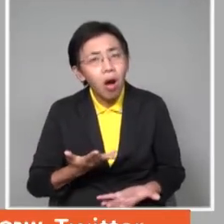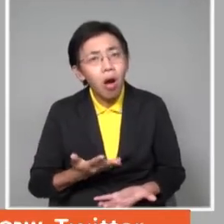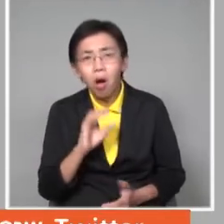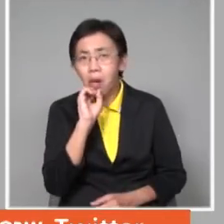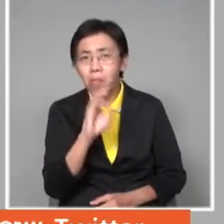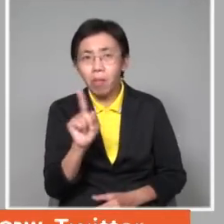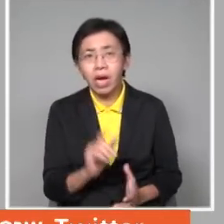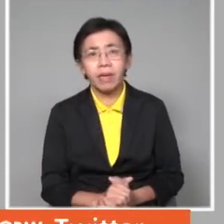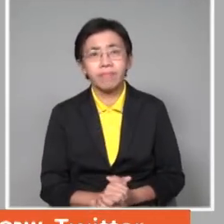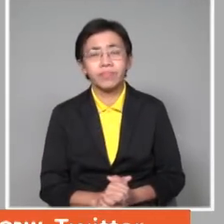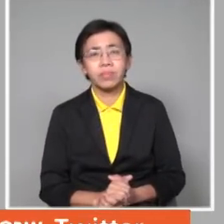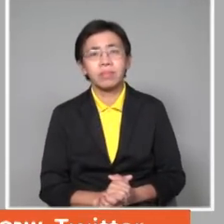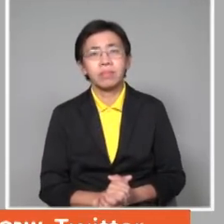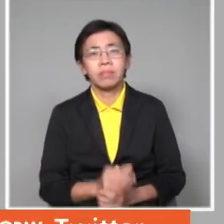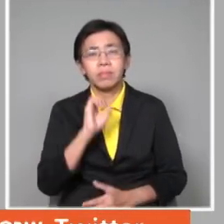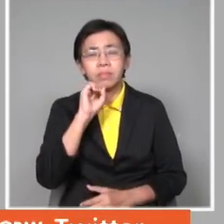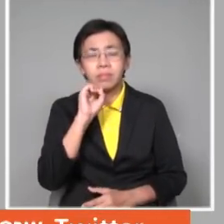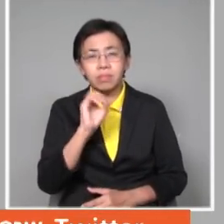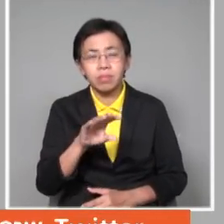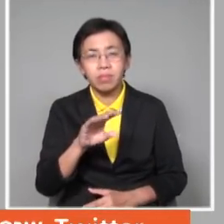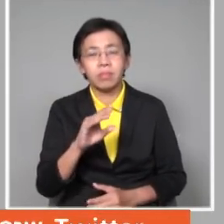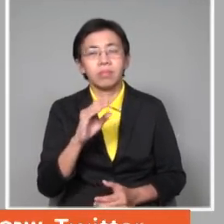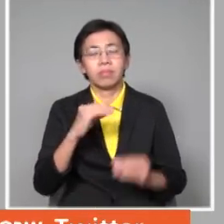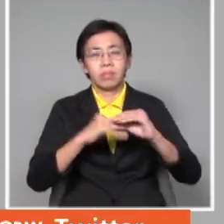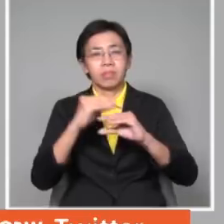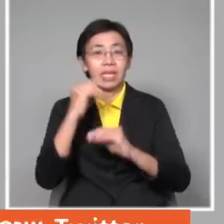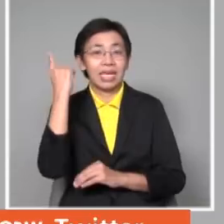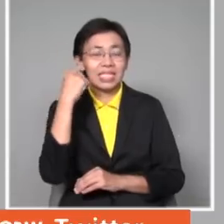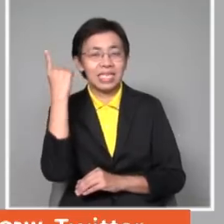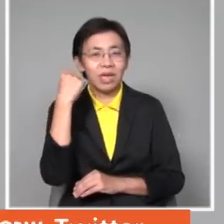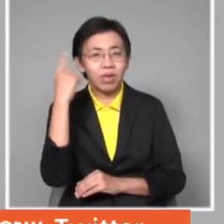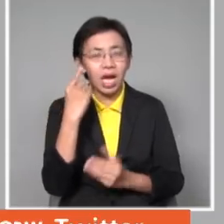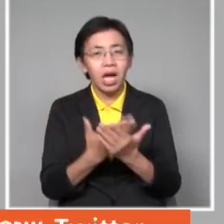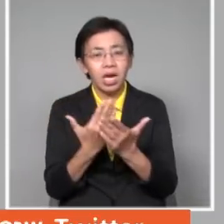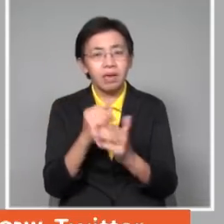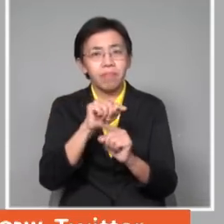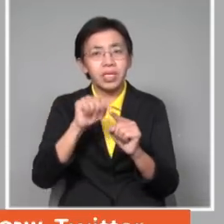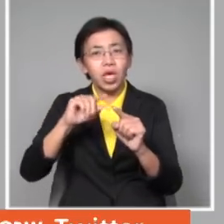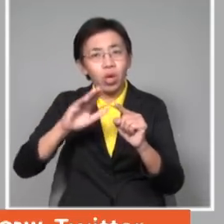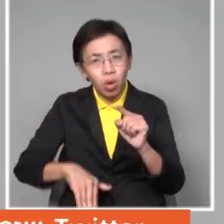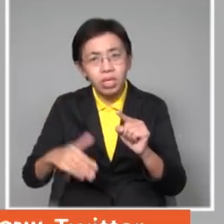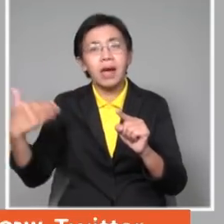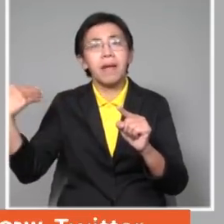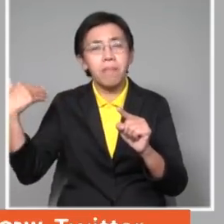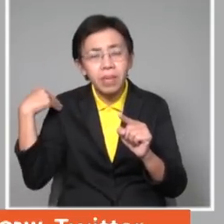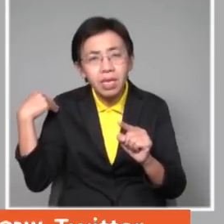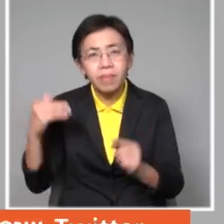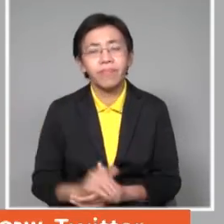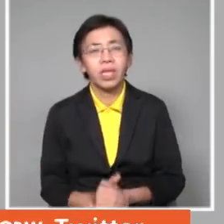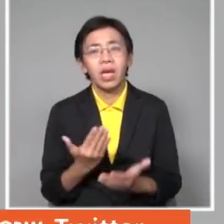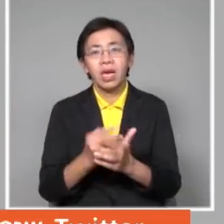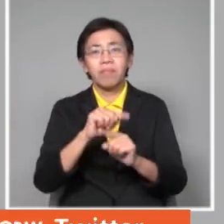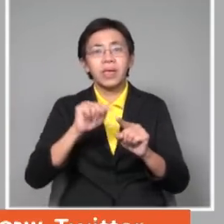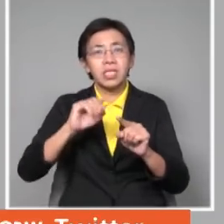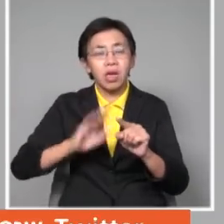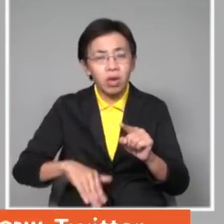อกค่ะว่าการจองที่พักตามโครงการเราเที่ยวด้วยกันแล้วได้ส่วนลดจริงๆถูกลงจริงๆเนี่ยโดยที่ไม่บว